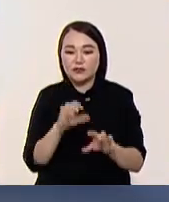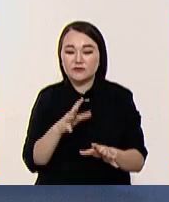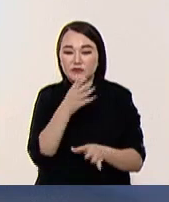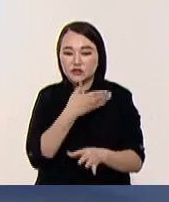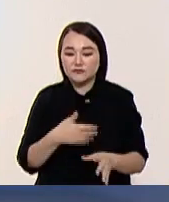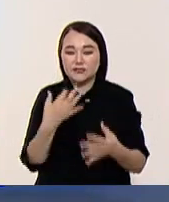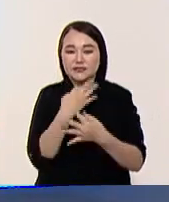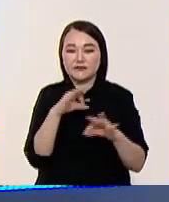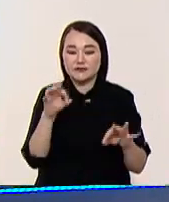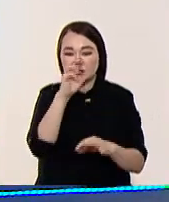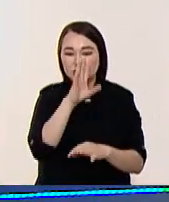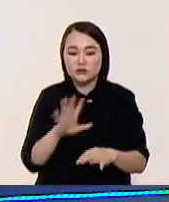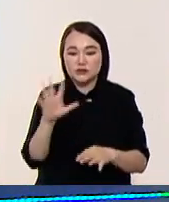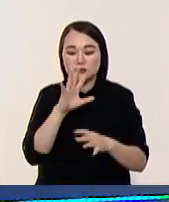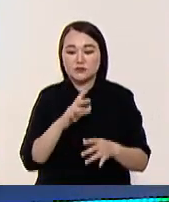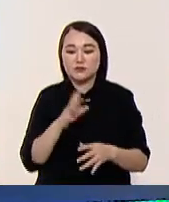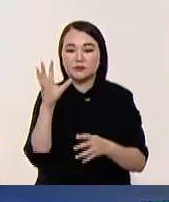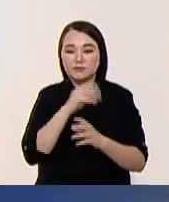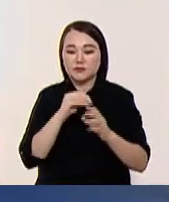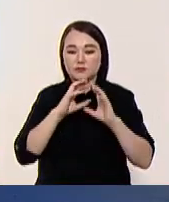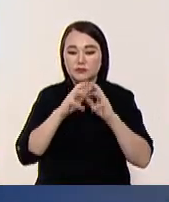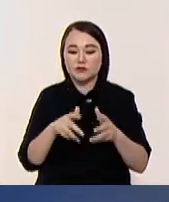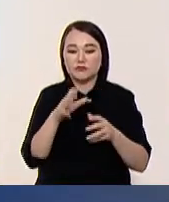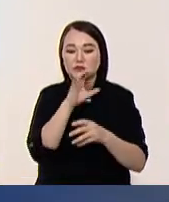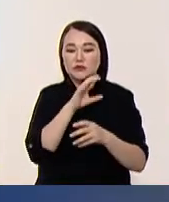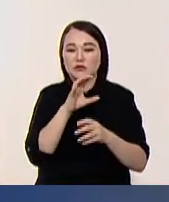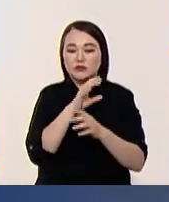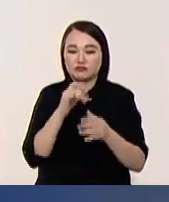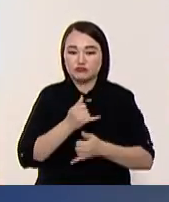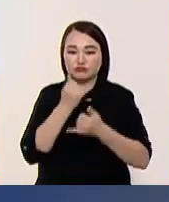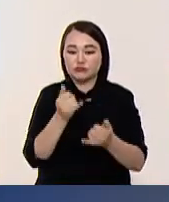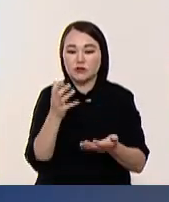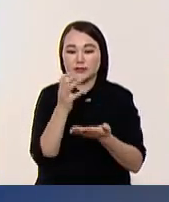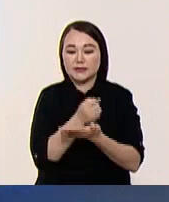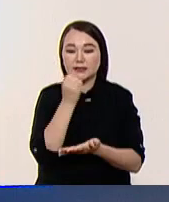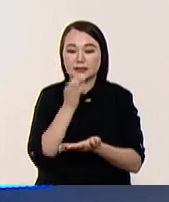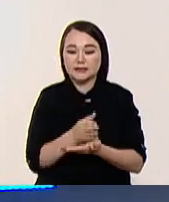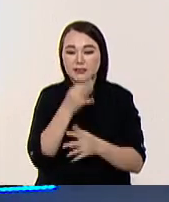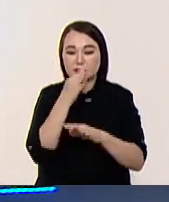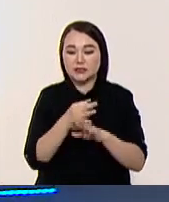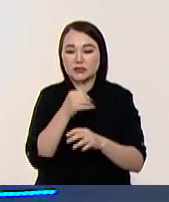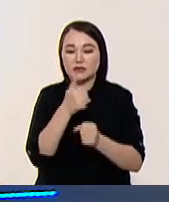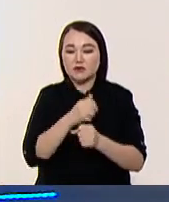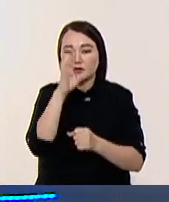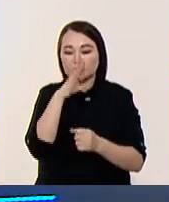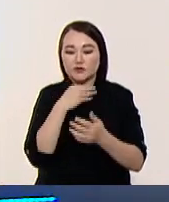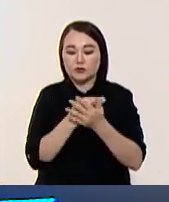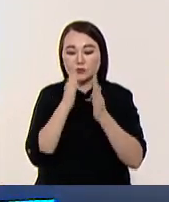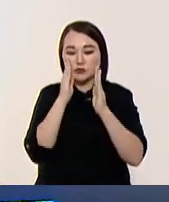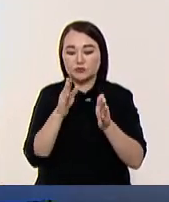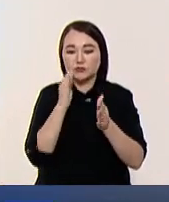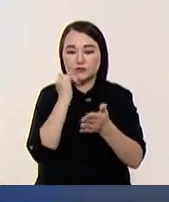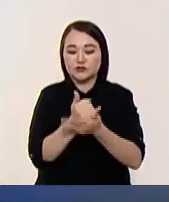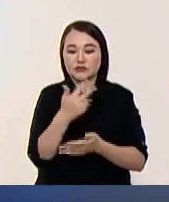нашего независимого государства признан всем мировым сообществом, отметил глава государства. Об этом он сказал в своем обращении,